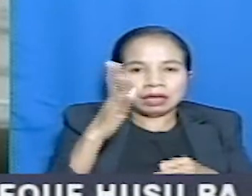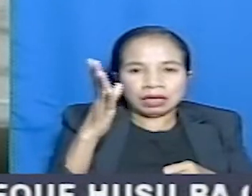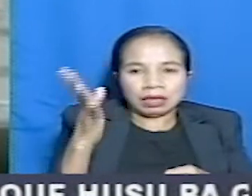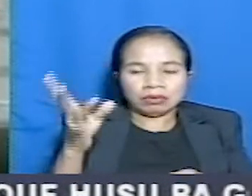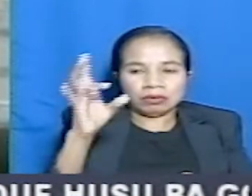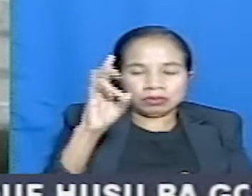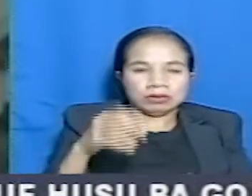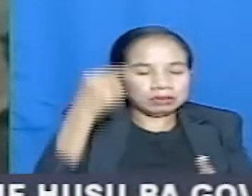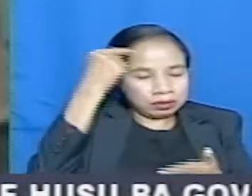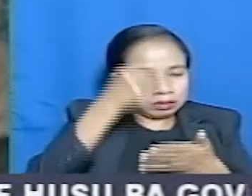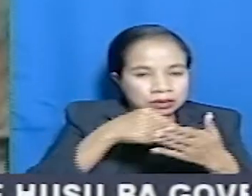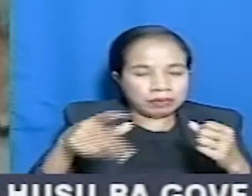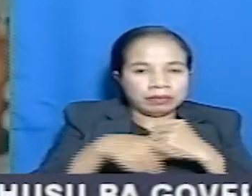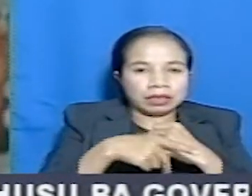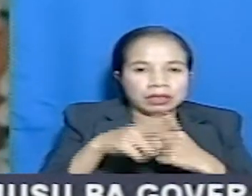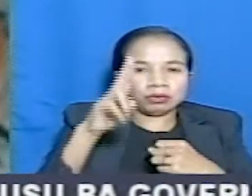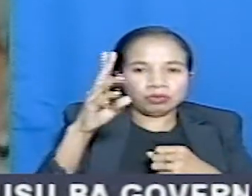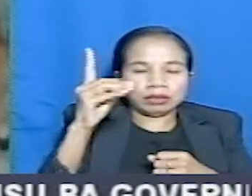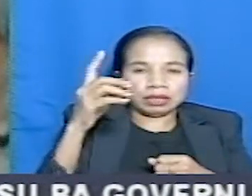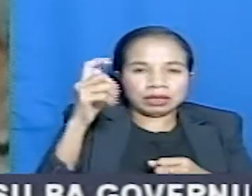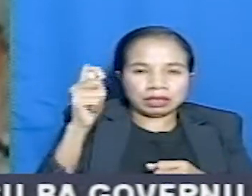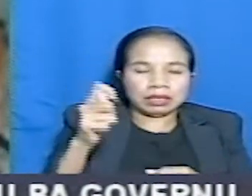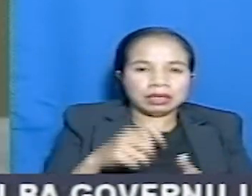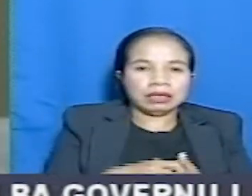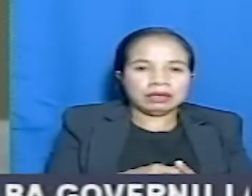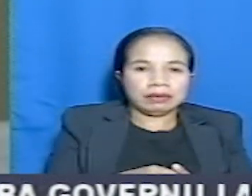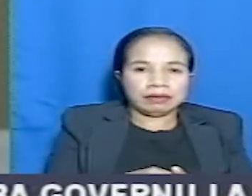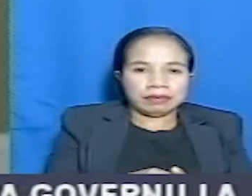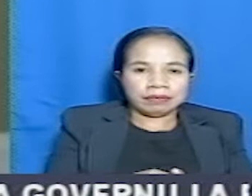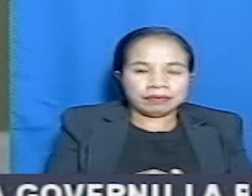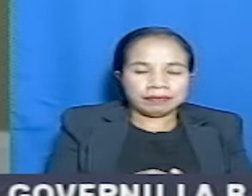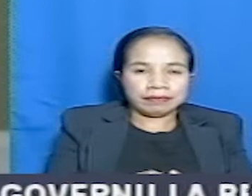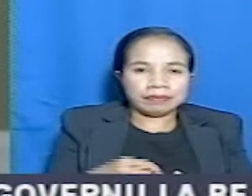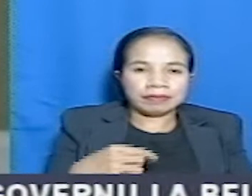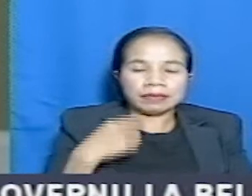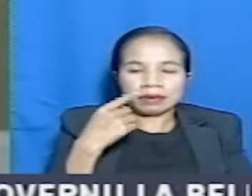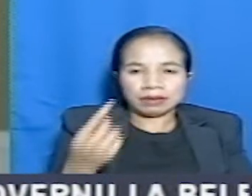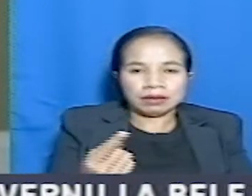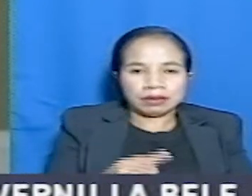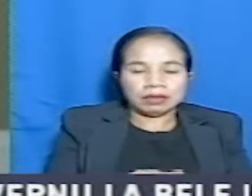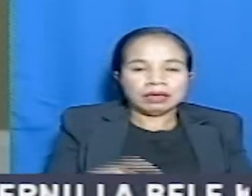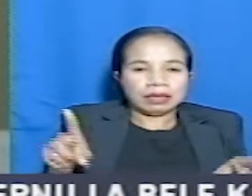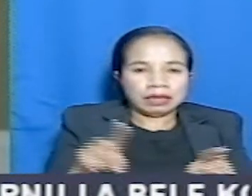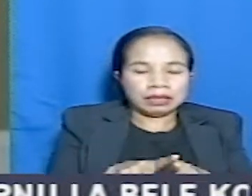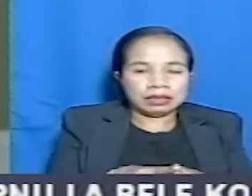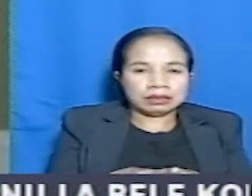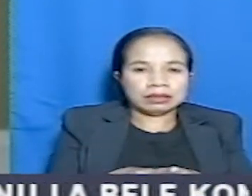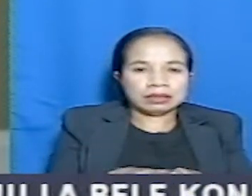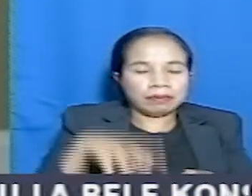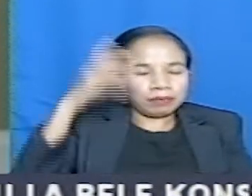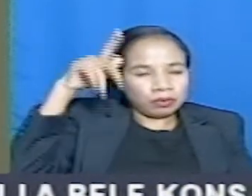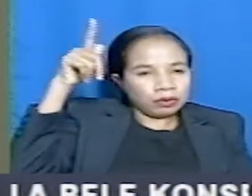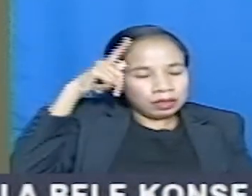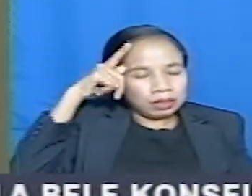Sekretaris Jeral Partido UDT, Francisco David Xavier Carlos Sateten, nudar instrumentu